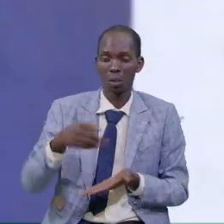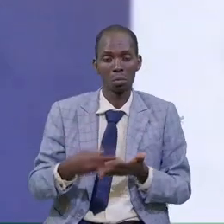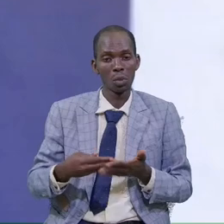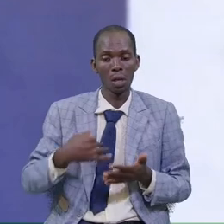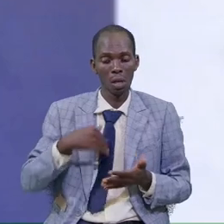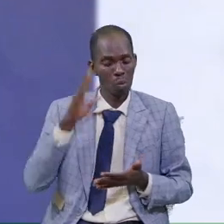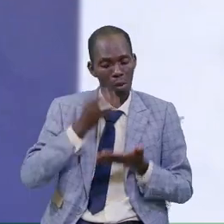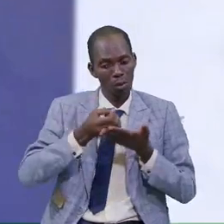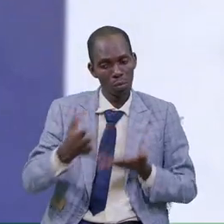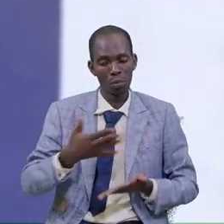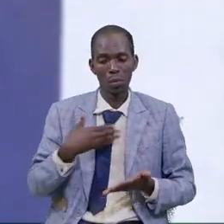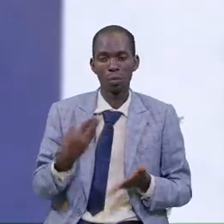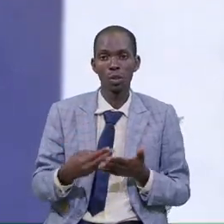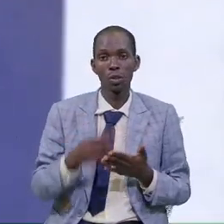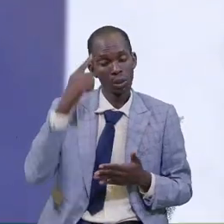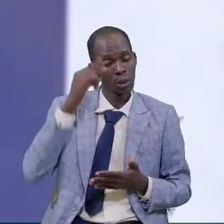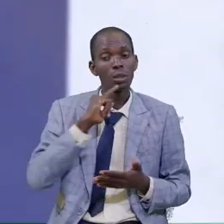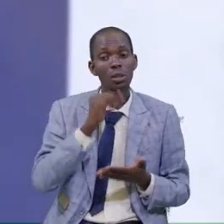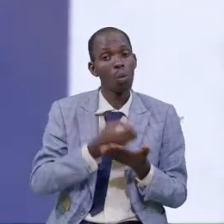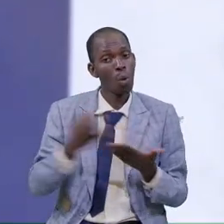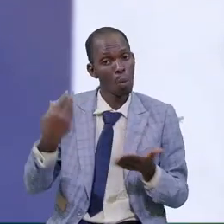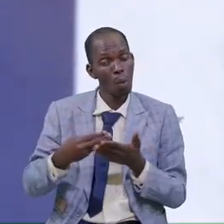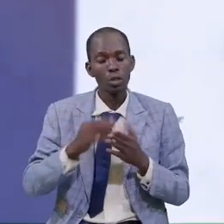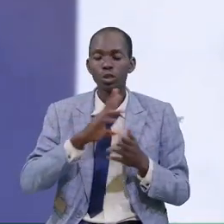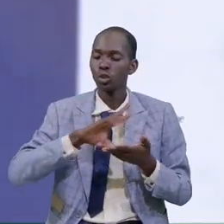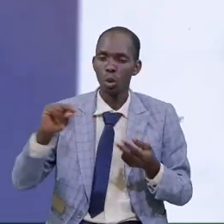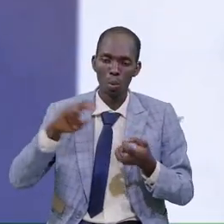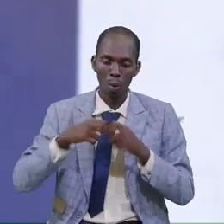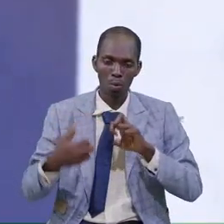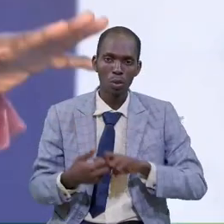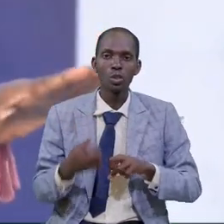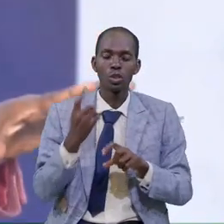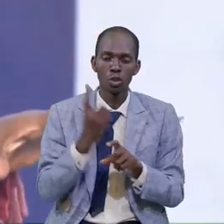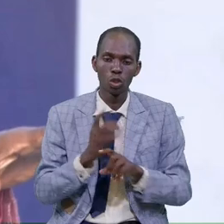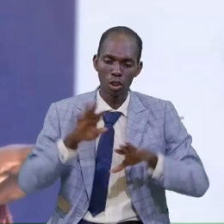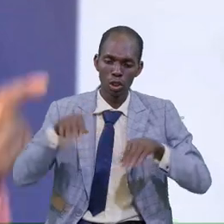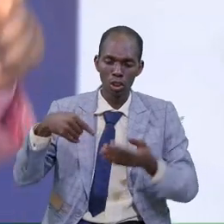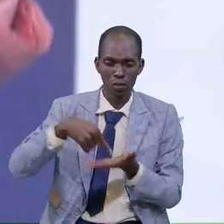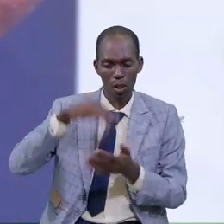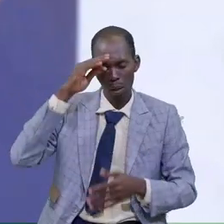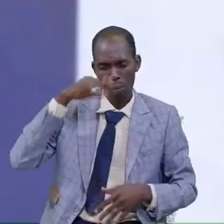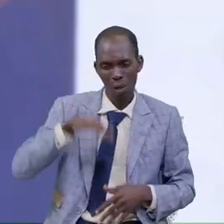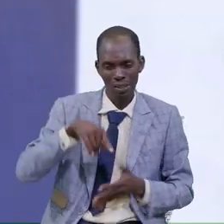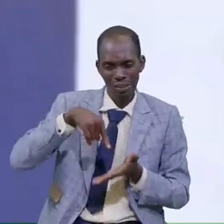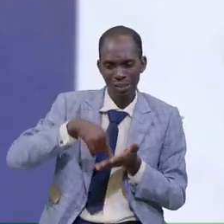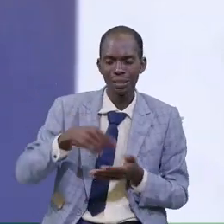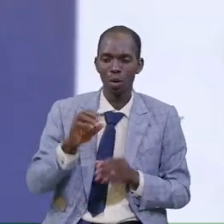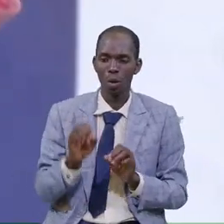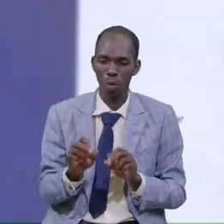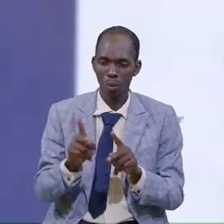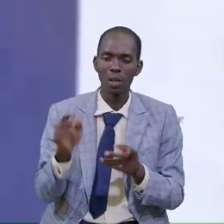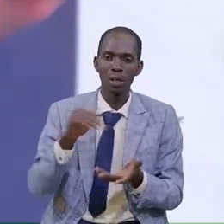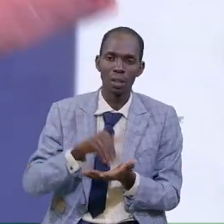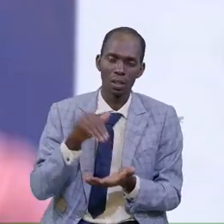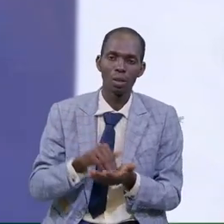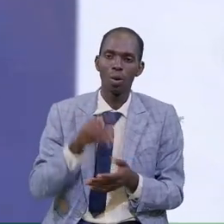dépenser. Si vous pensez que c'est un gaspillage d'argent, donnez-moi seulement un semestre. Inscrivez-le seulement, juste